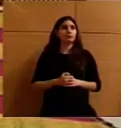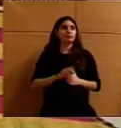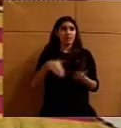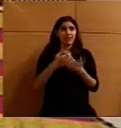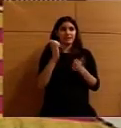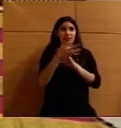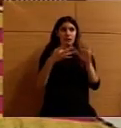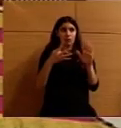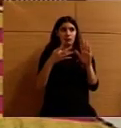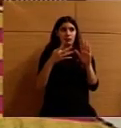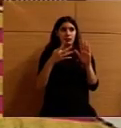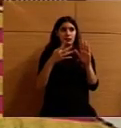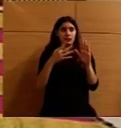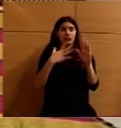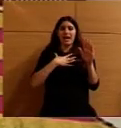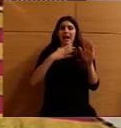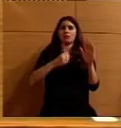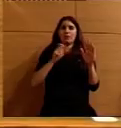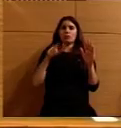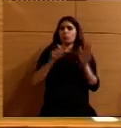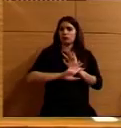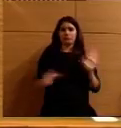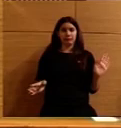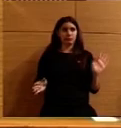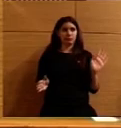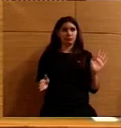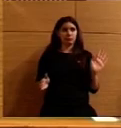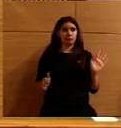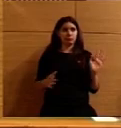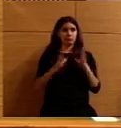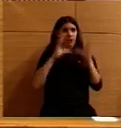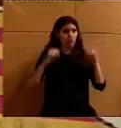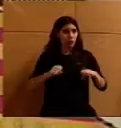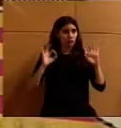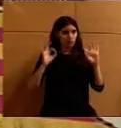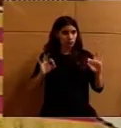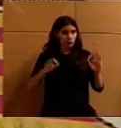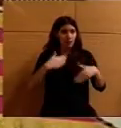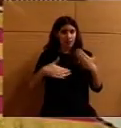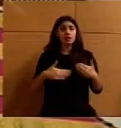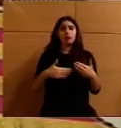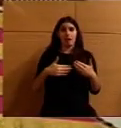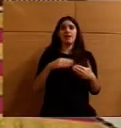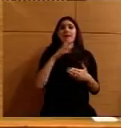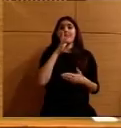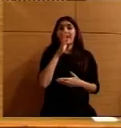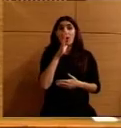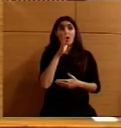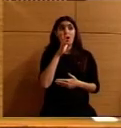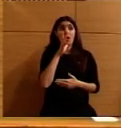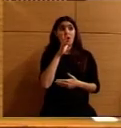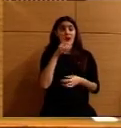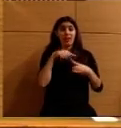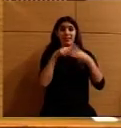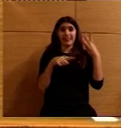Fins al 19, fins a l'Ajuntament del Puig de Santa Maria. Estem tots d'acord? Avant. I ara venen les revocacions, les